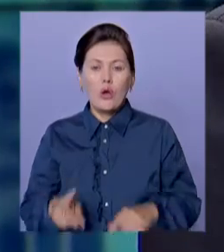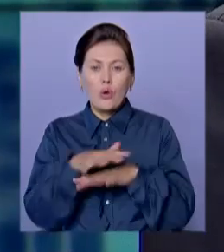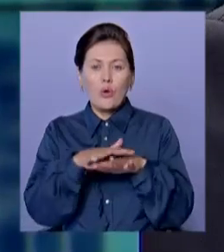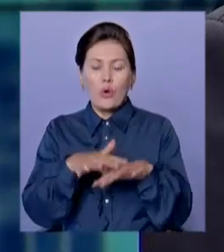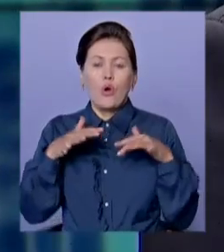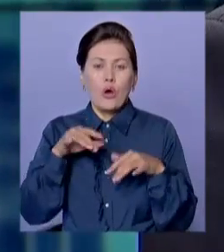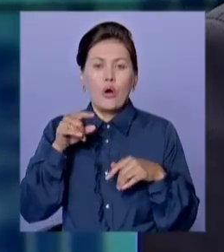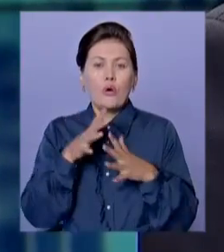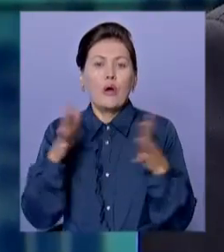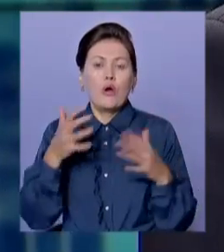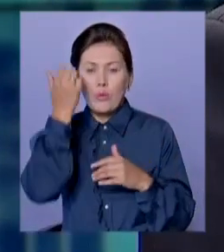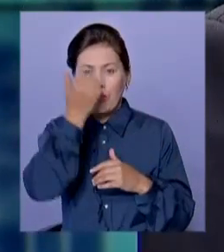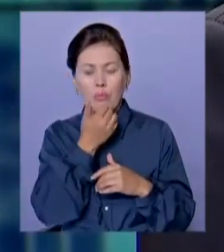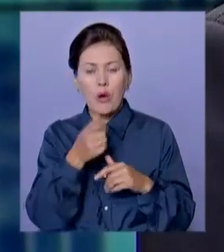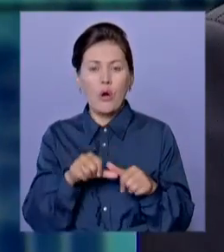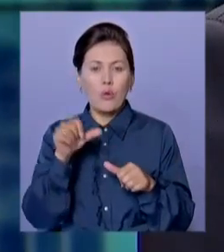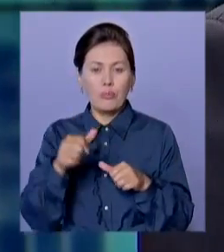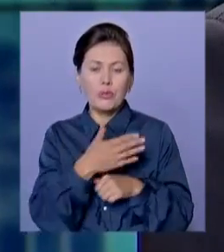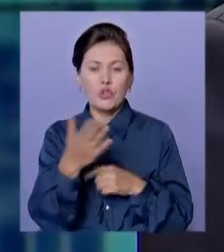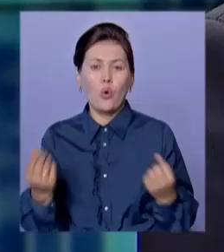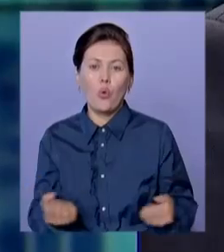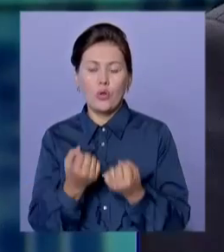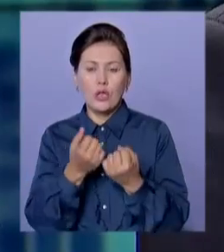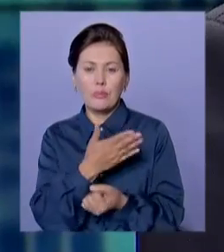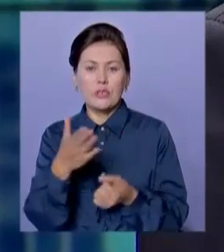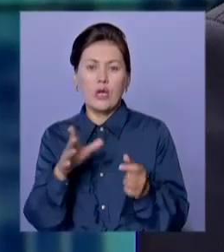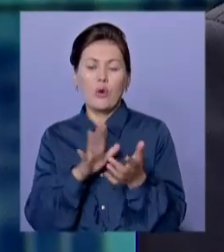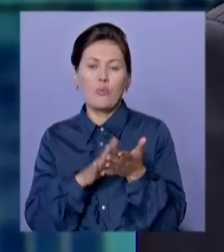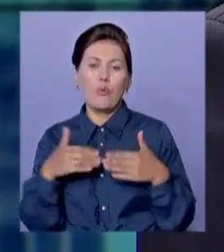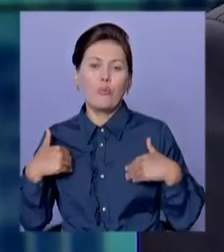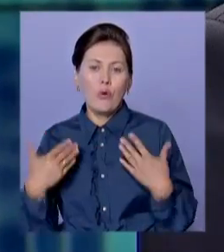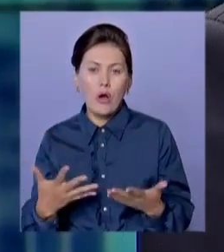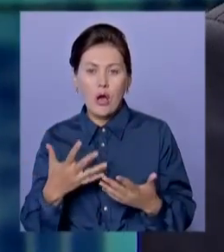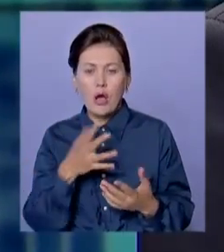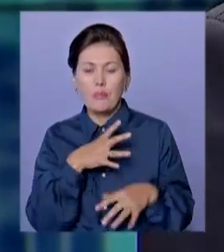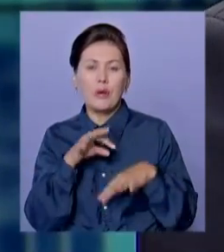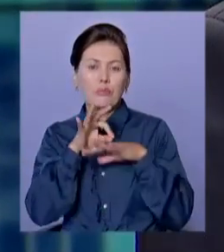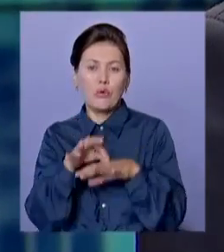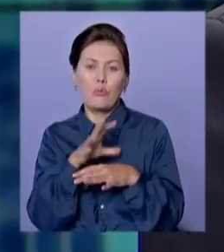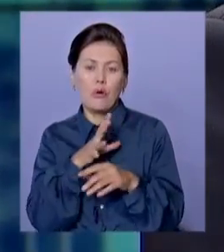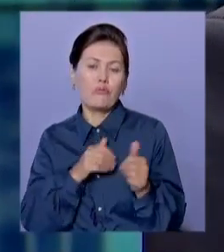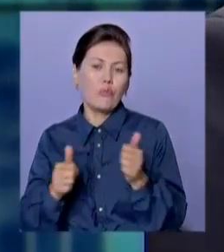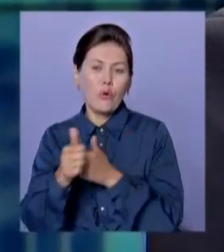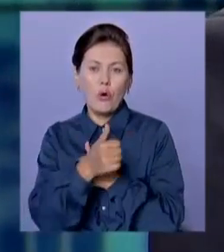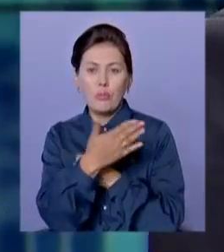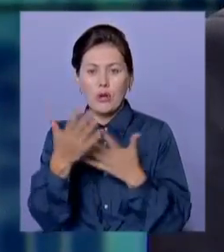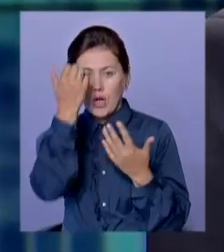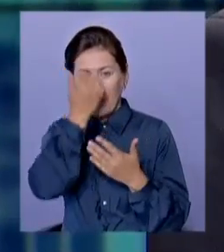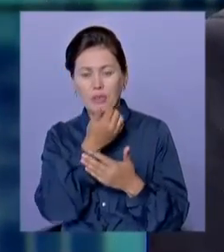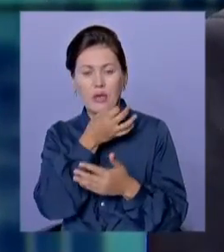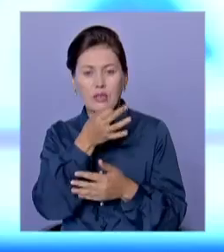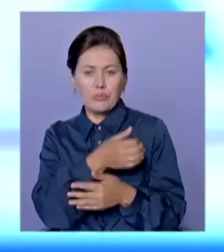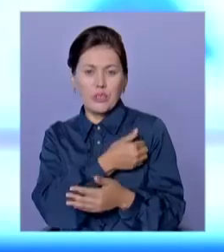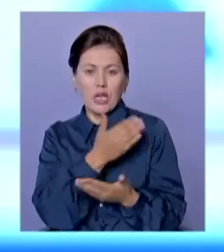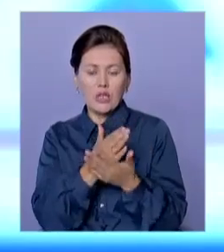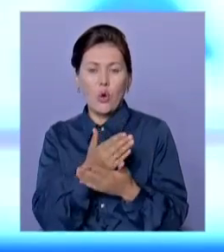жанкүйерлерімізге мында бір рахмет. Осылай бізді қолдап, бізге қошемет беріп, бізге алға сүйрегендеріне мында бір рахмет айтқымыз келеді.